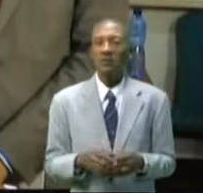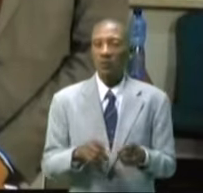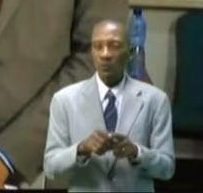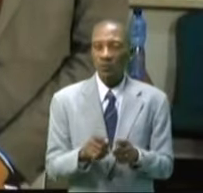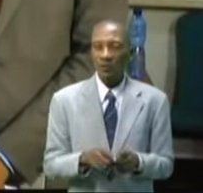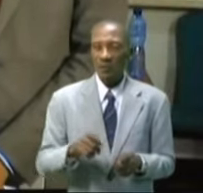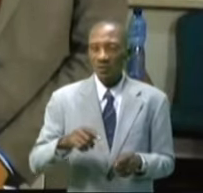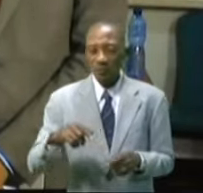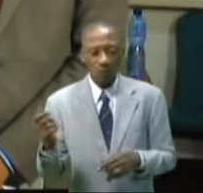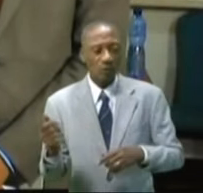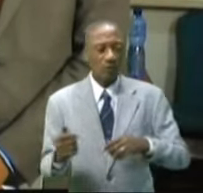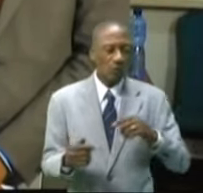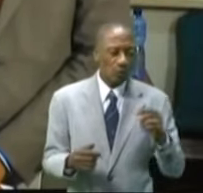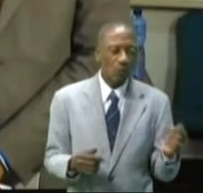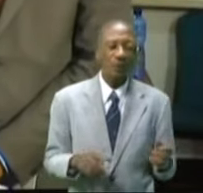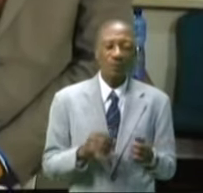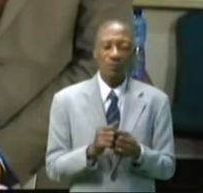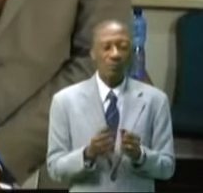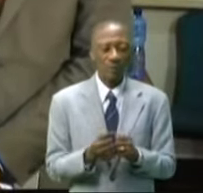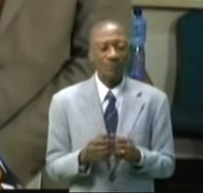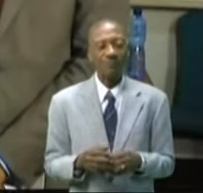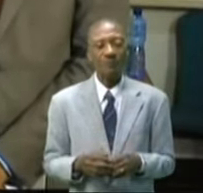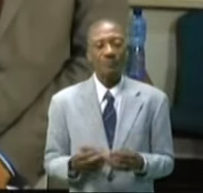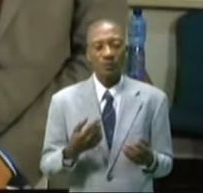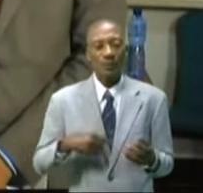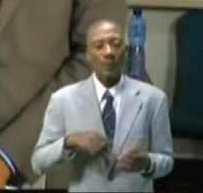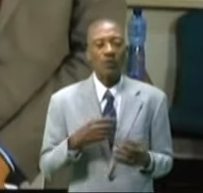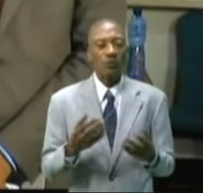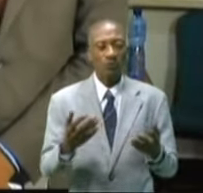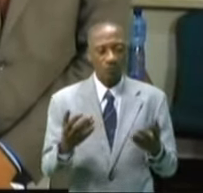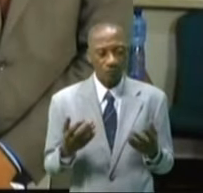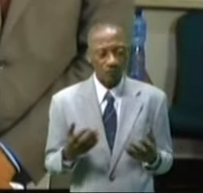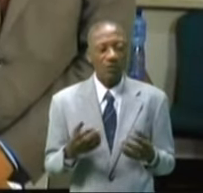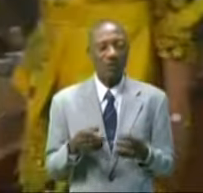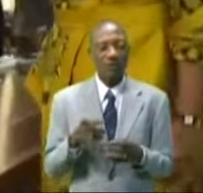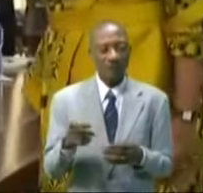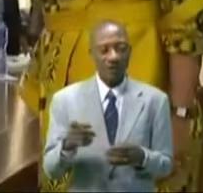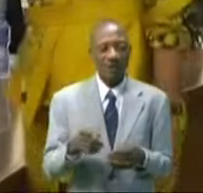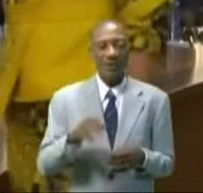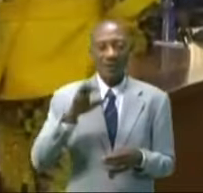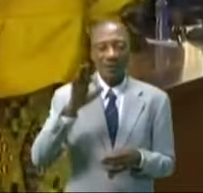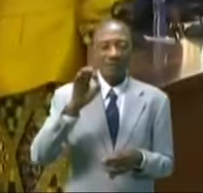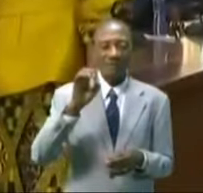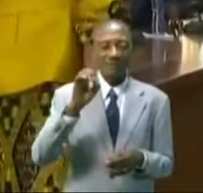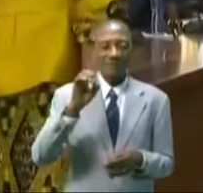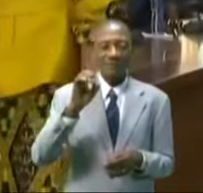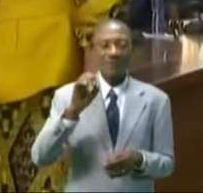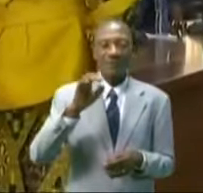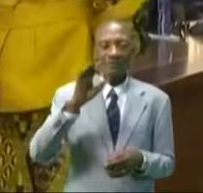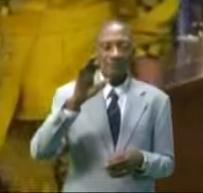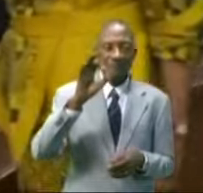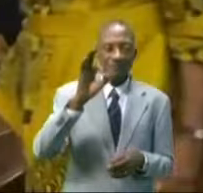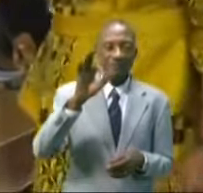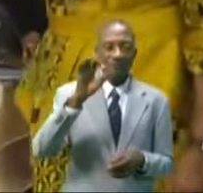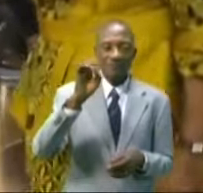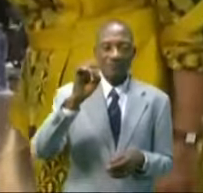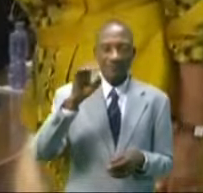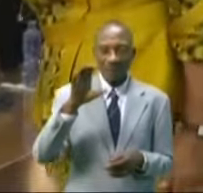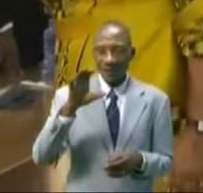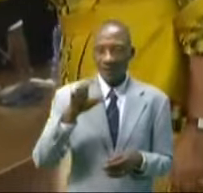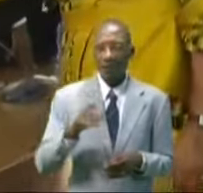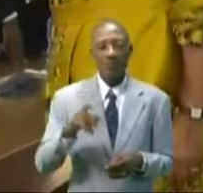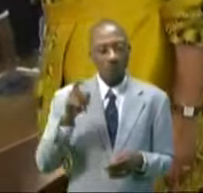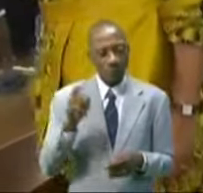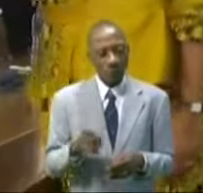et surtout redynamiser les institutions telles que les guichets uniques de création d'entreprises. La coopérative Bilangaya Beto, un réseau agricole